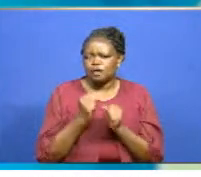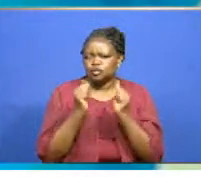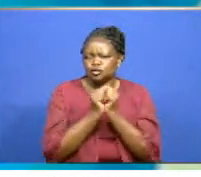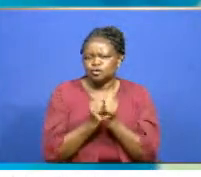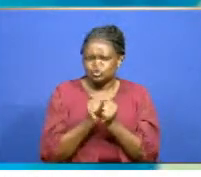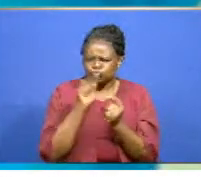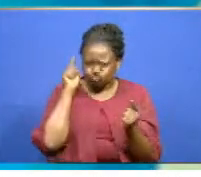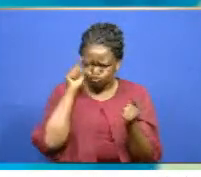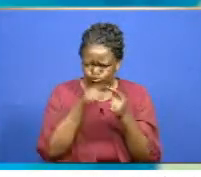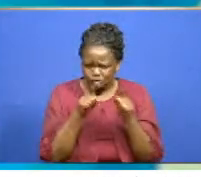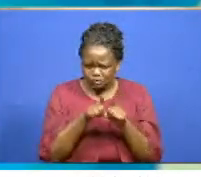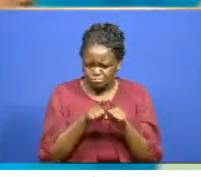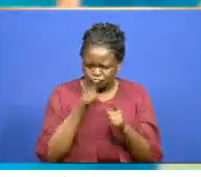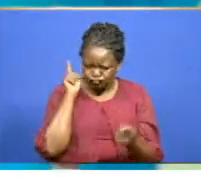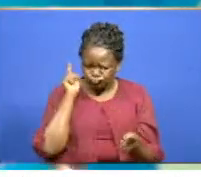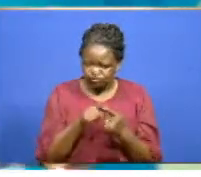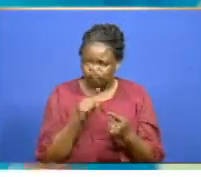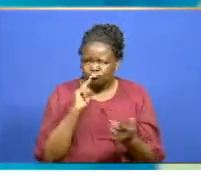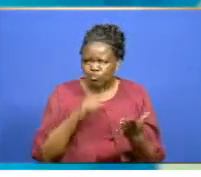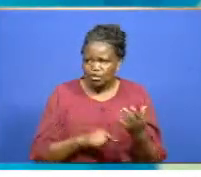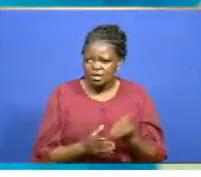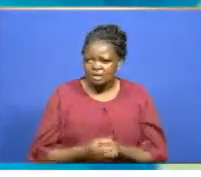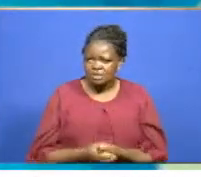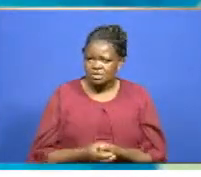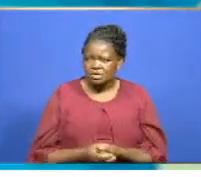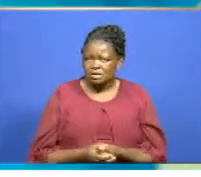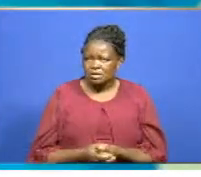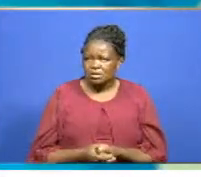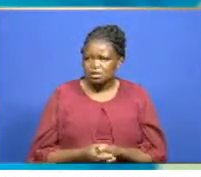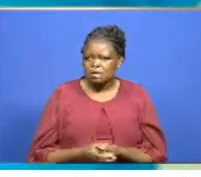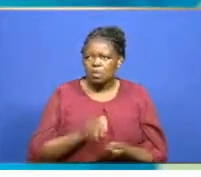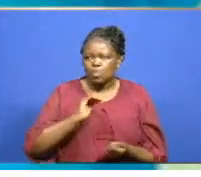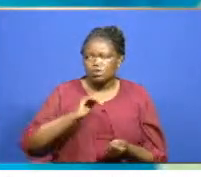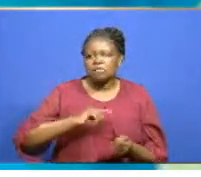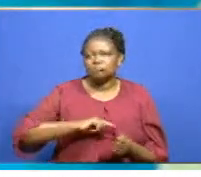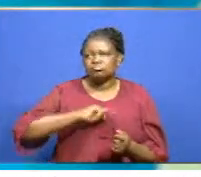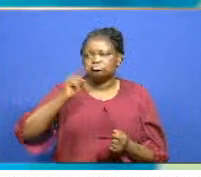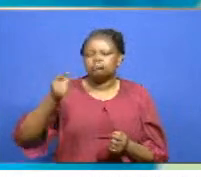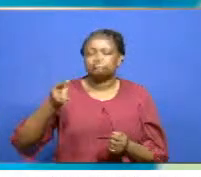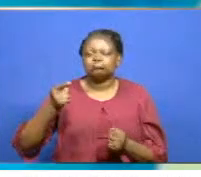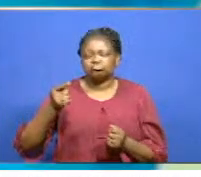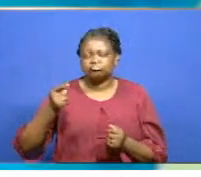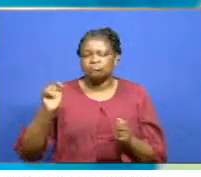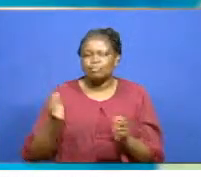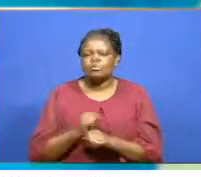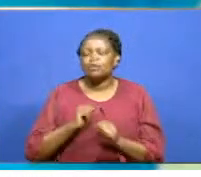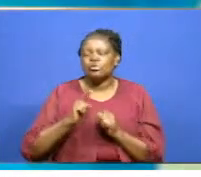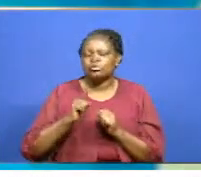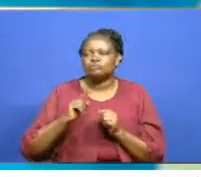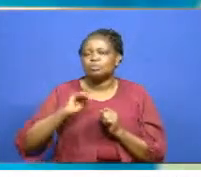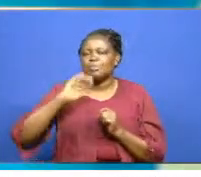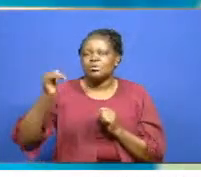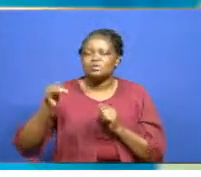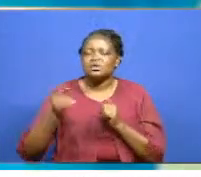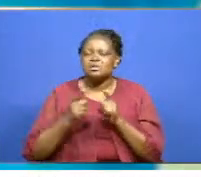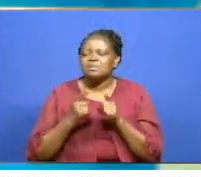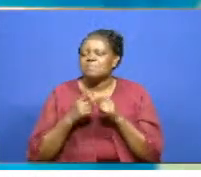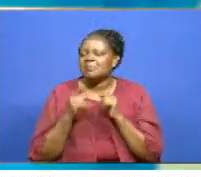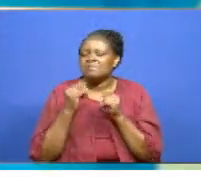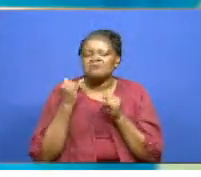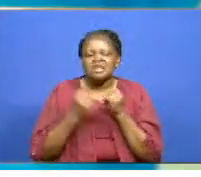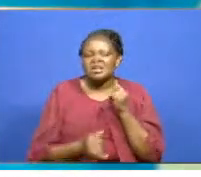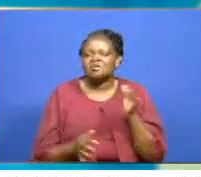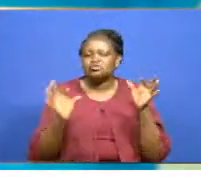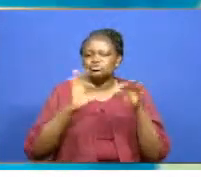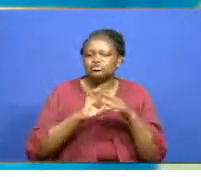na ikakuwa inasemekana maji haezi panda mlima, lakini maji yenyewe finally yalipanda mlima na wakaweza kuungana. So wakati